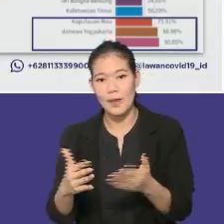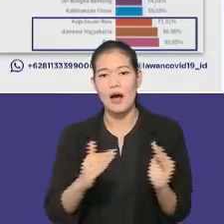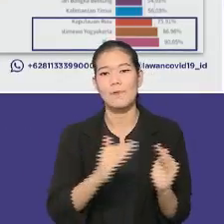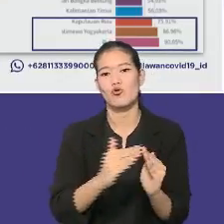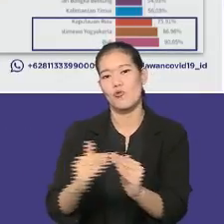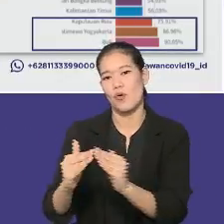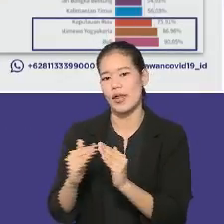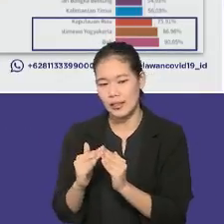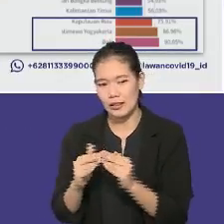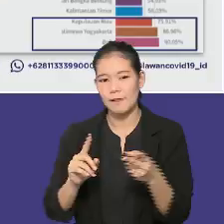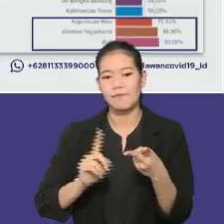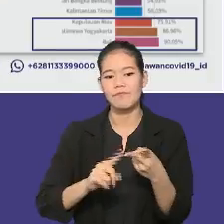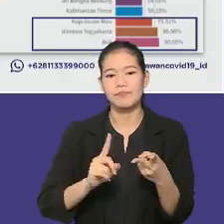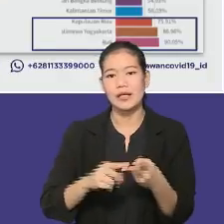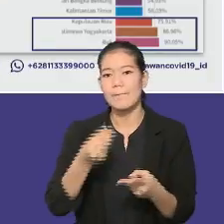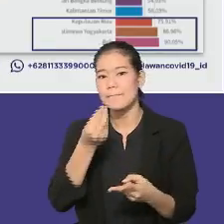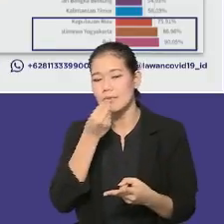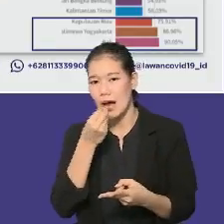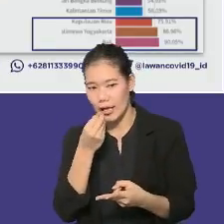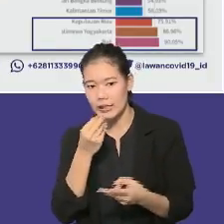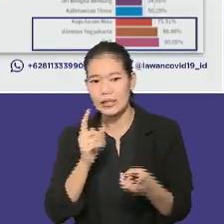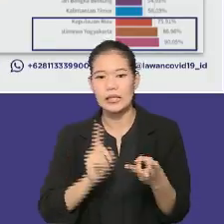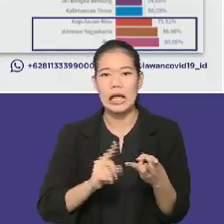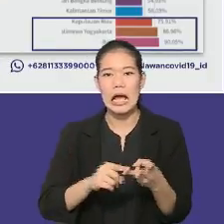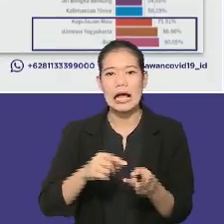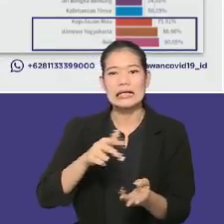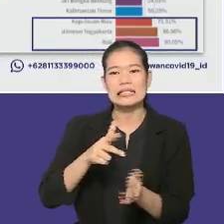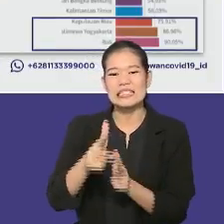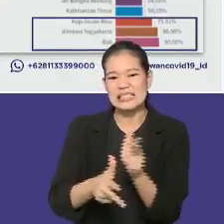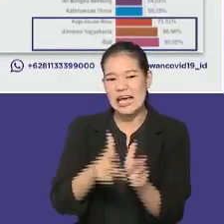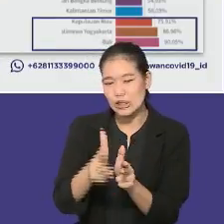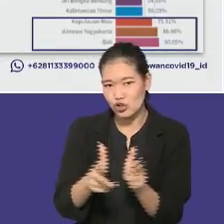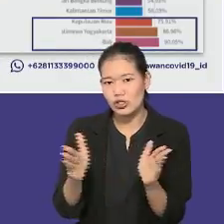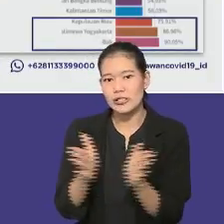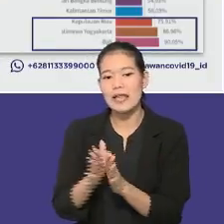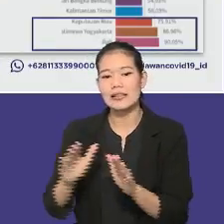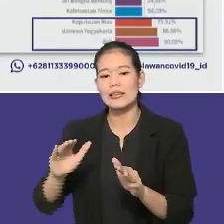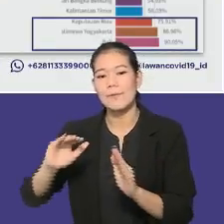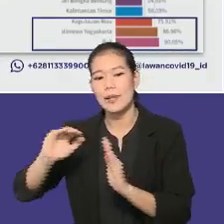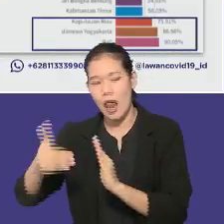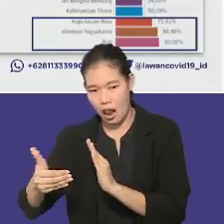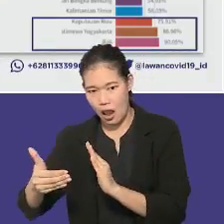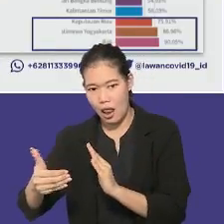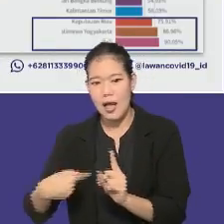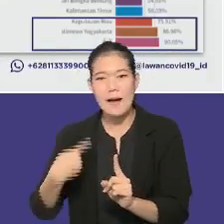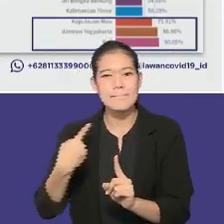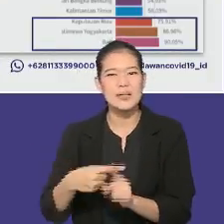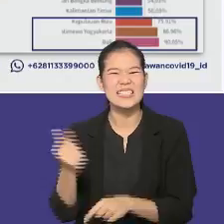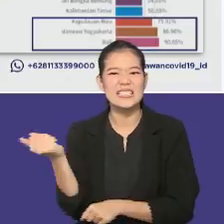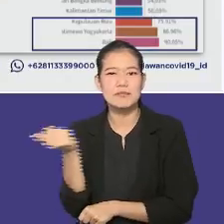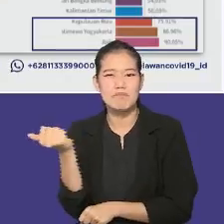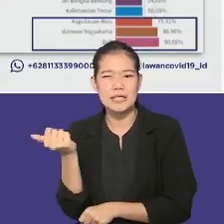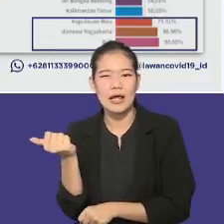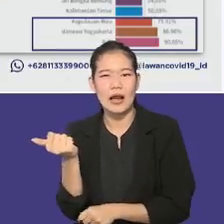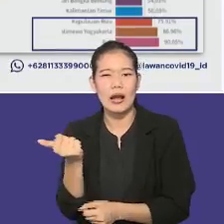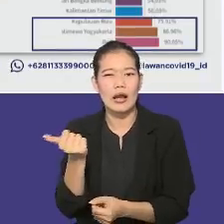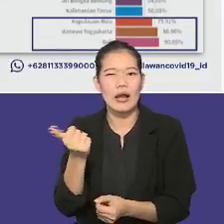pemukiman penduduk, kedai makanan, stasiun dan terminal, serta pasar rakyat.